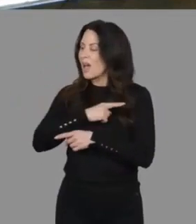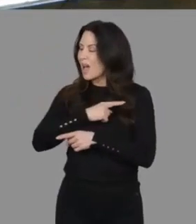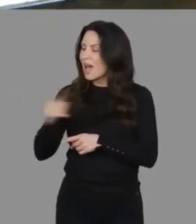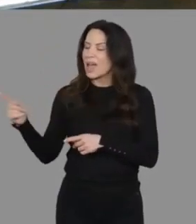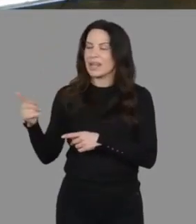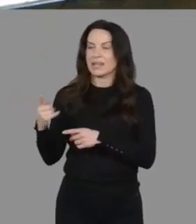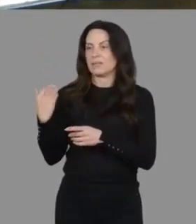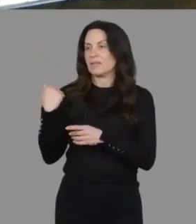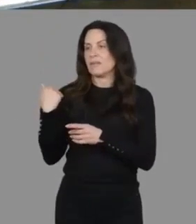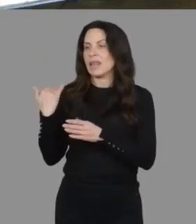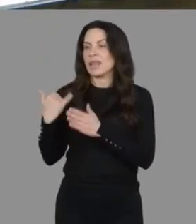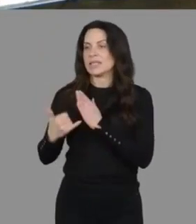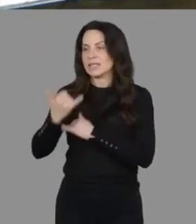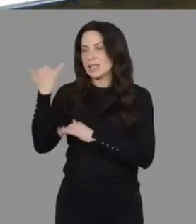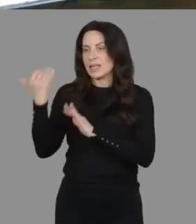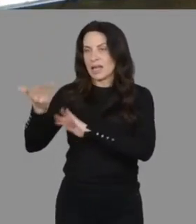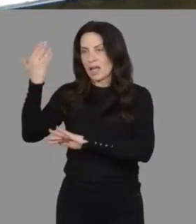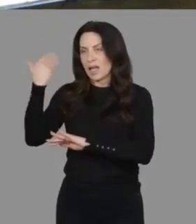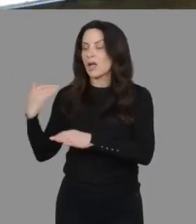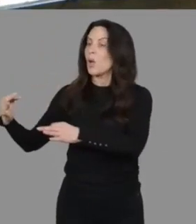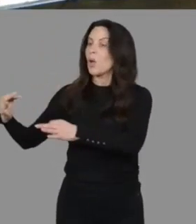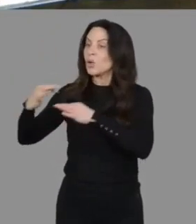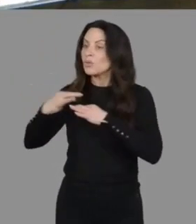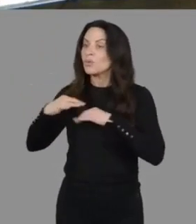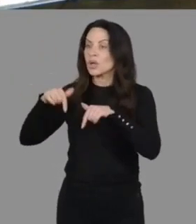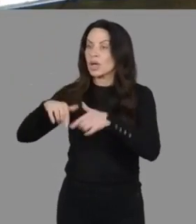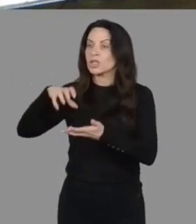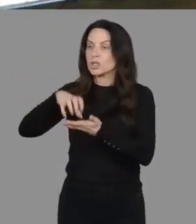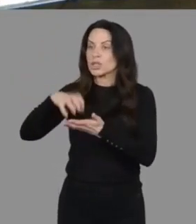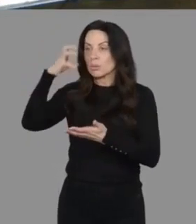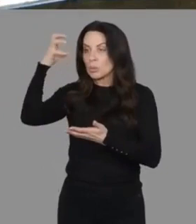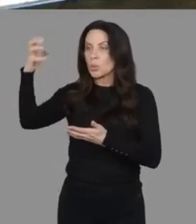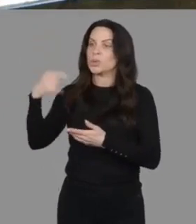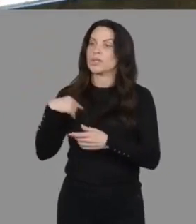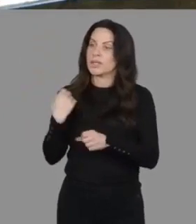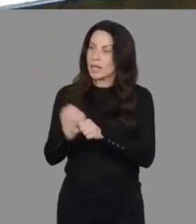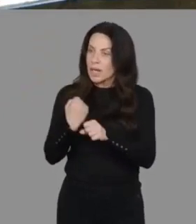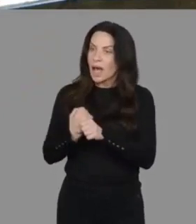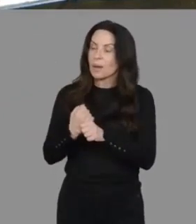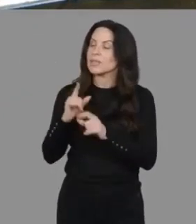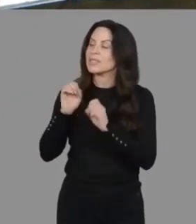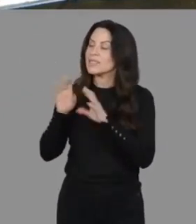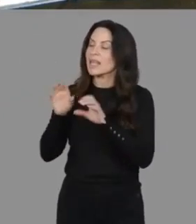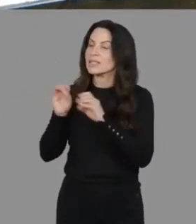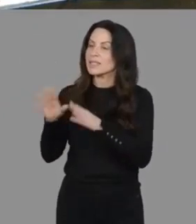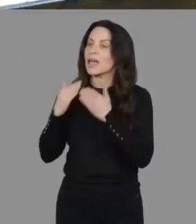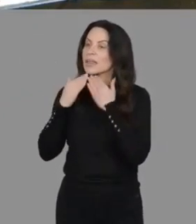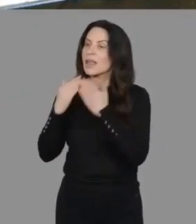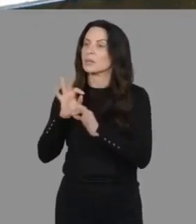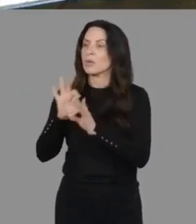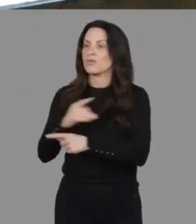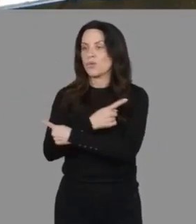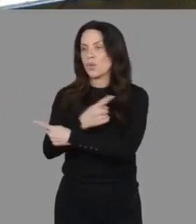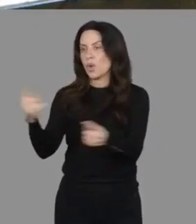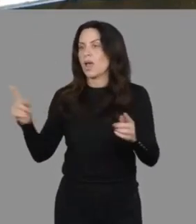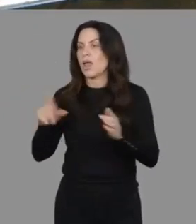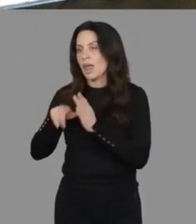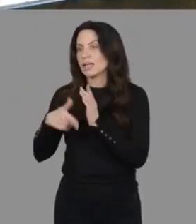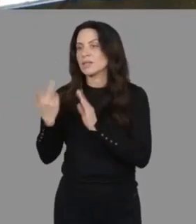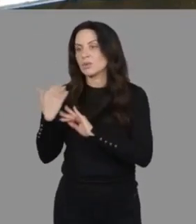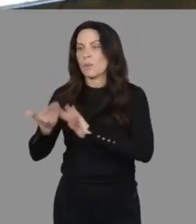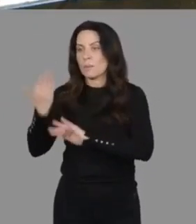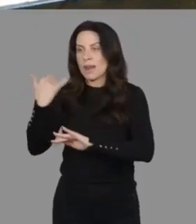Jahr auch für unsere Stadt, für diese starke Stadt gearbeitet haben, sehr, sehr dankbar für ihre Leistung im vergangenen Jahr.